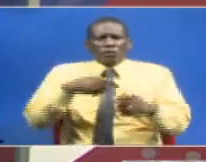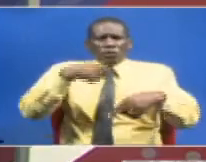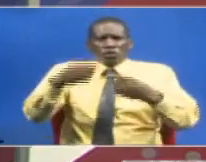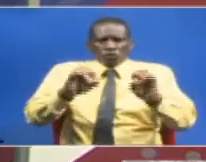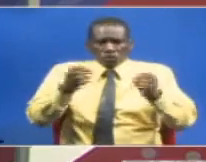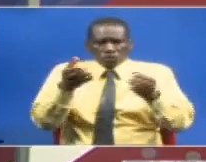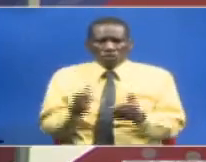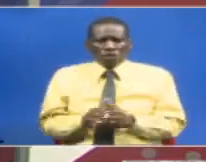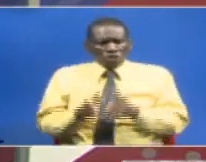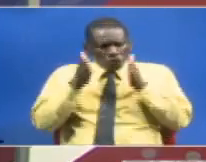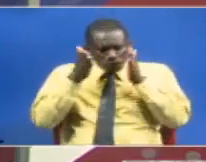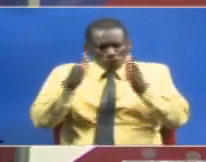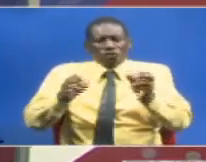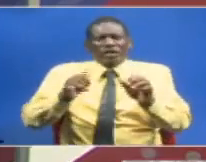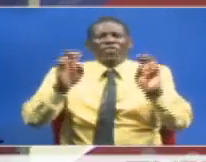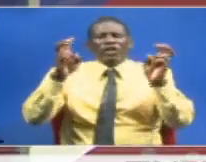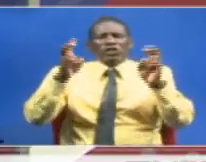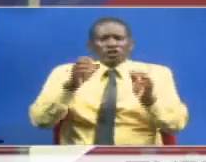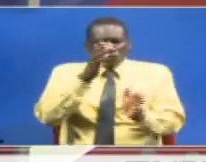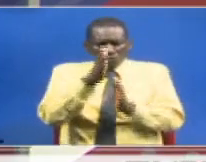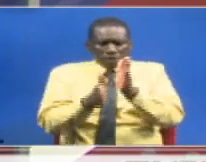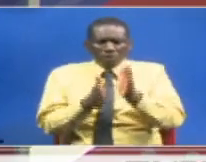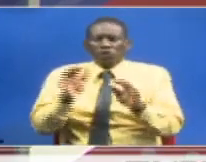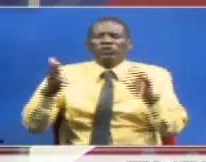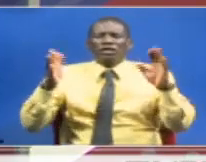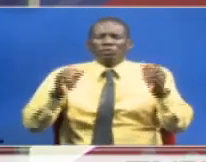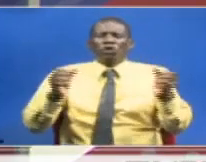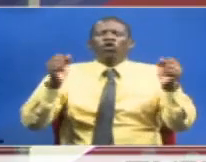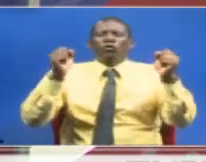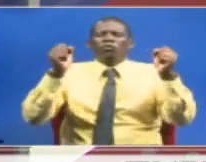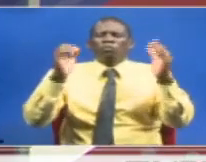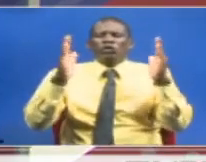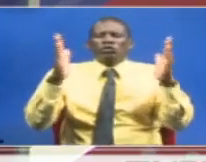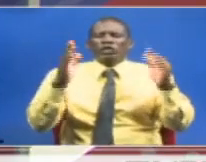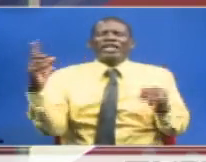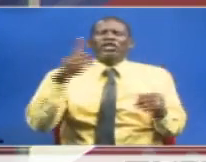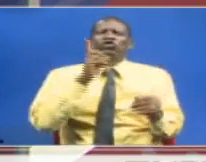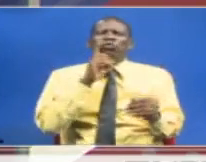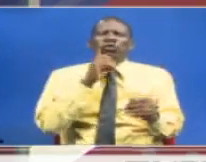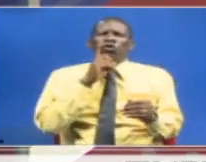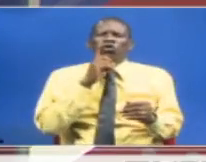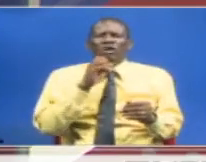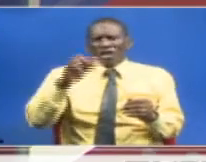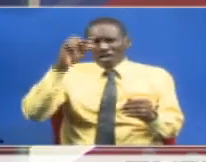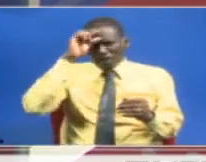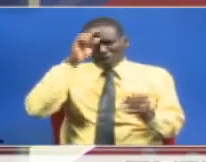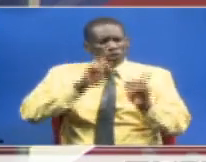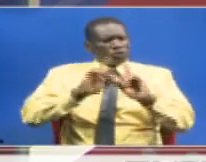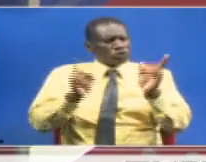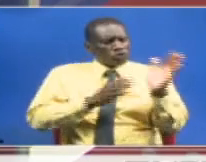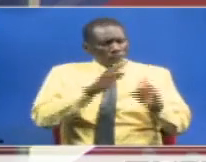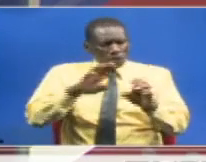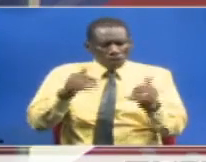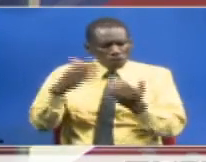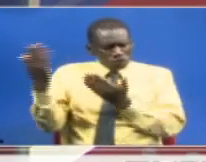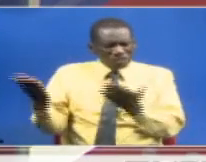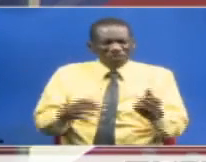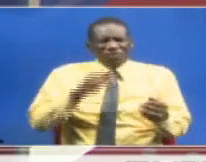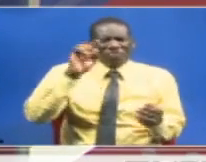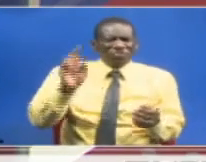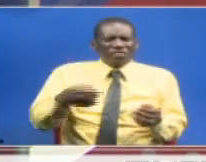Leo tukiangazia masuala mengine ya maandalizi ya maadhimisho ya Mashujaa hapo kesho yameonyesha kuwa serikali haijajiandaa vilivyo kuwapokea maelfu ya